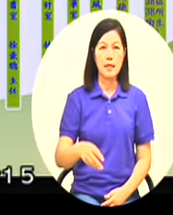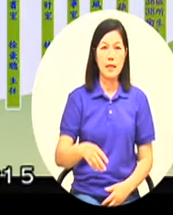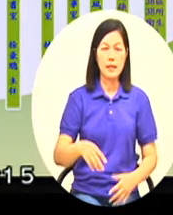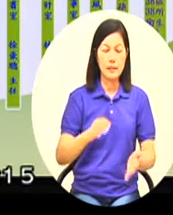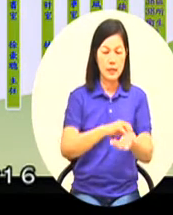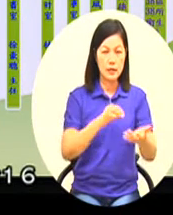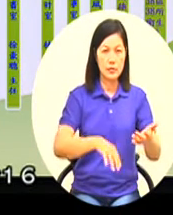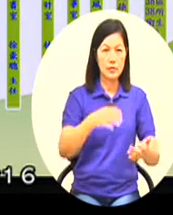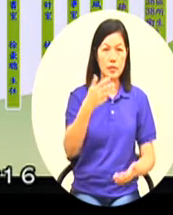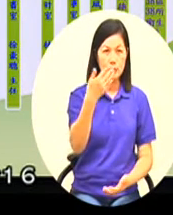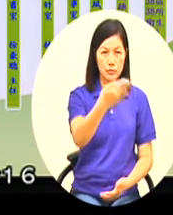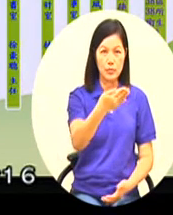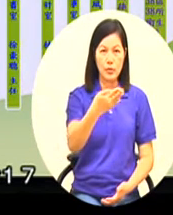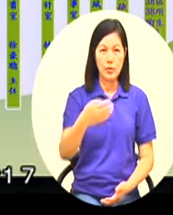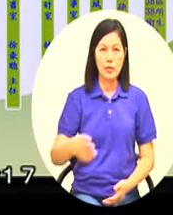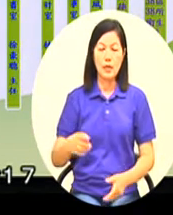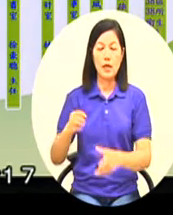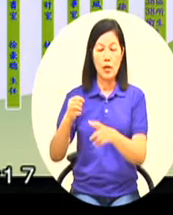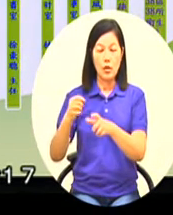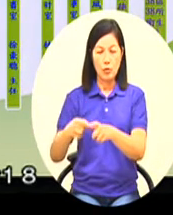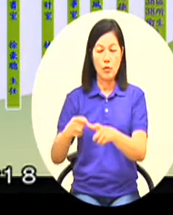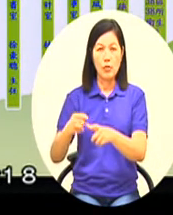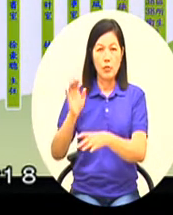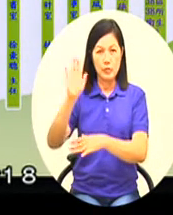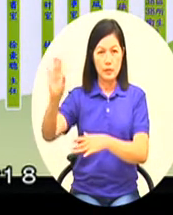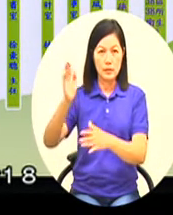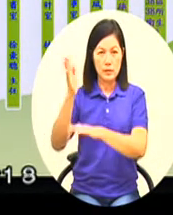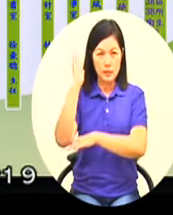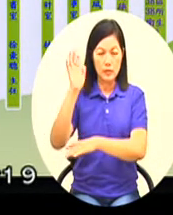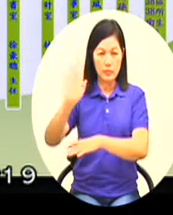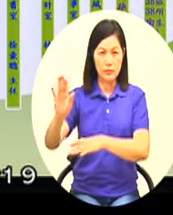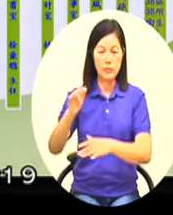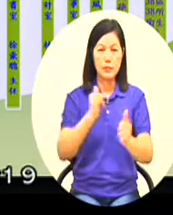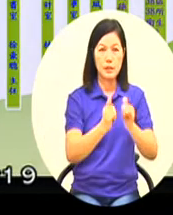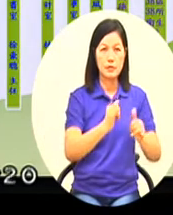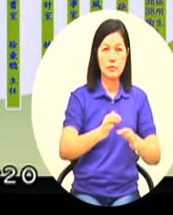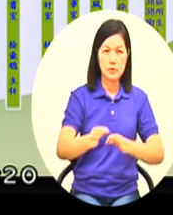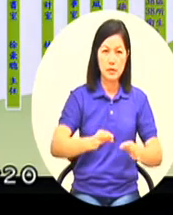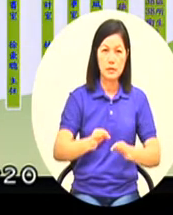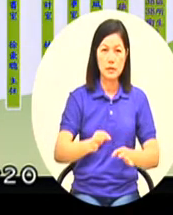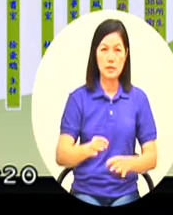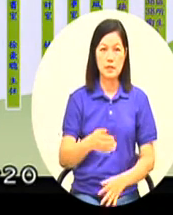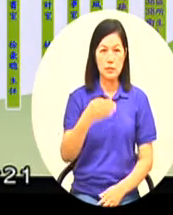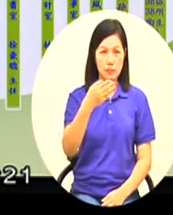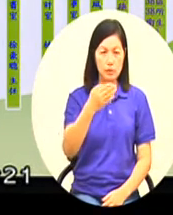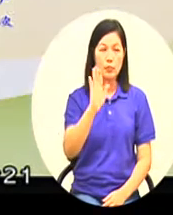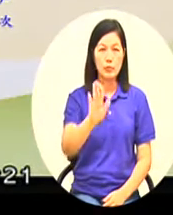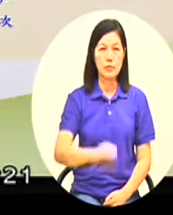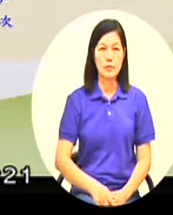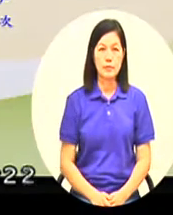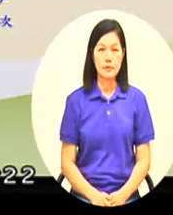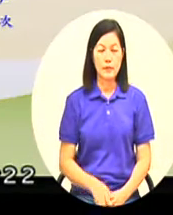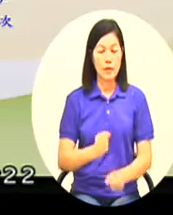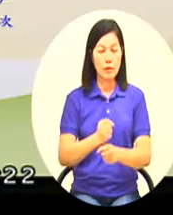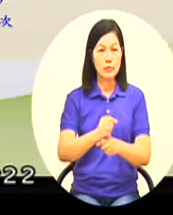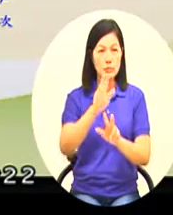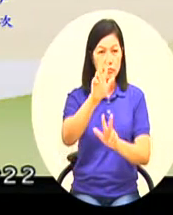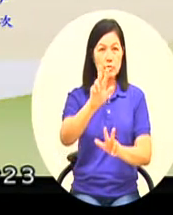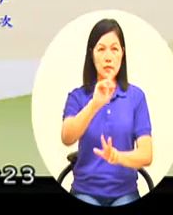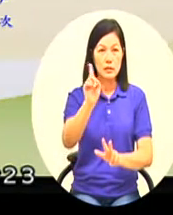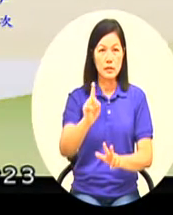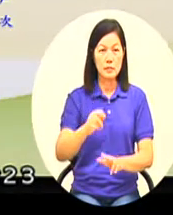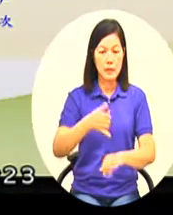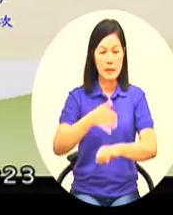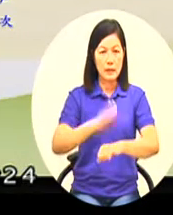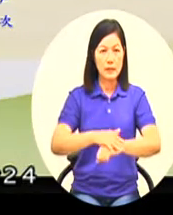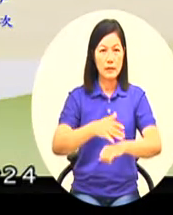中有5家是公办民营。那在整个食物的业务方面，落实防疫部分，最重要的一个登革热的防